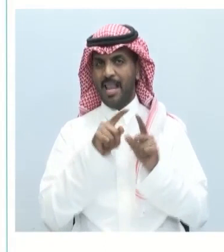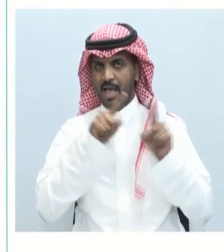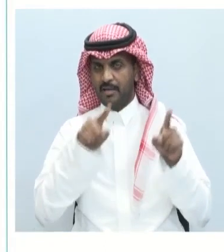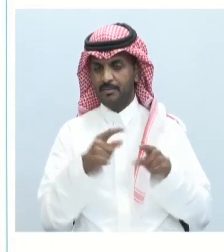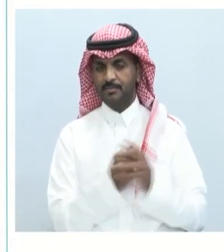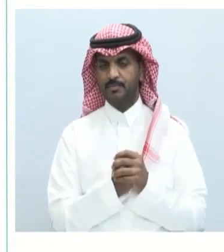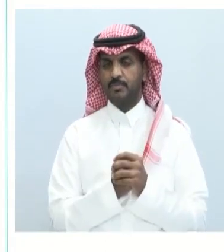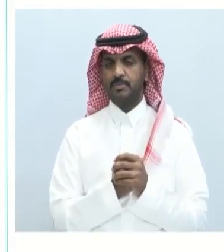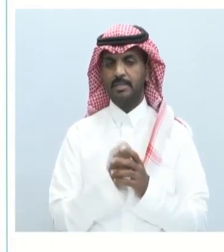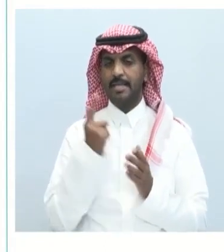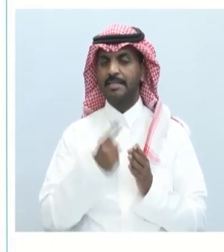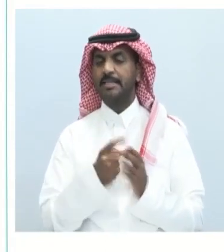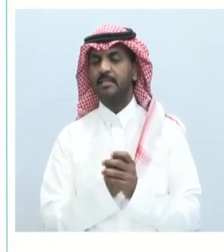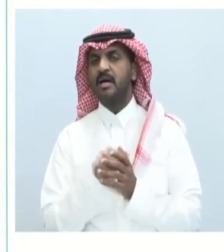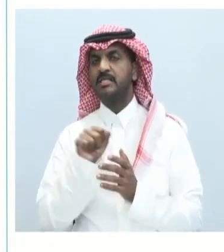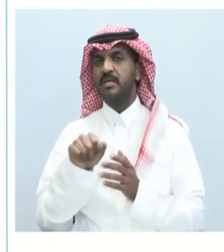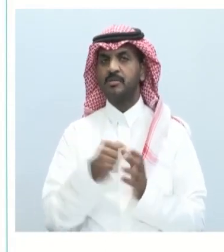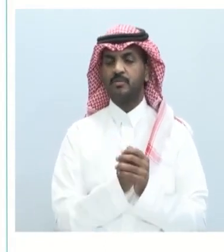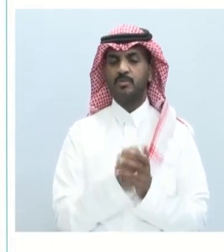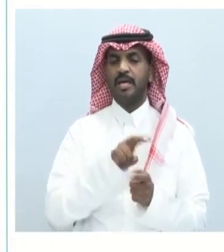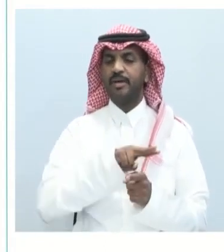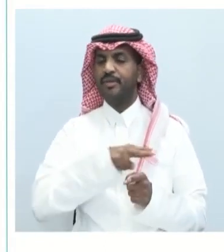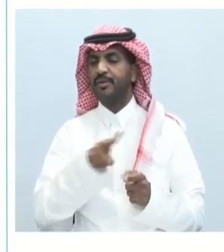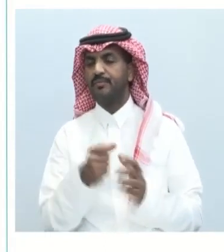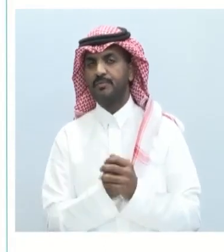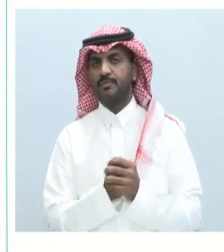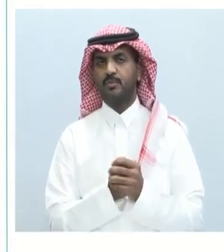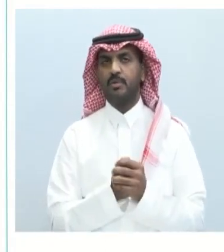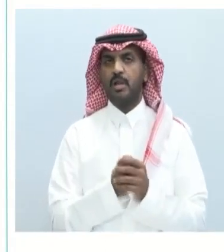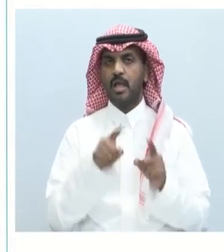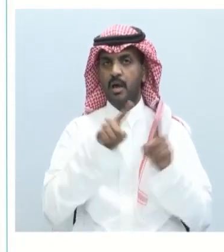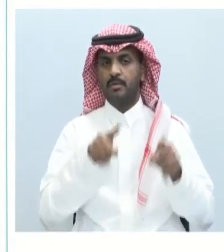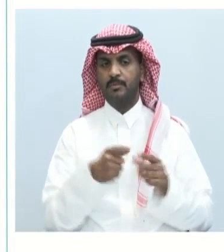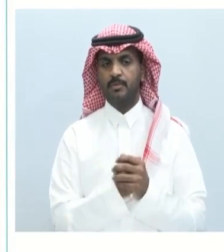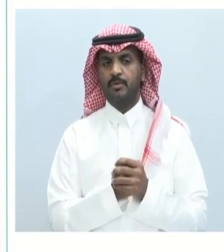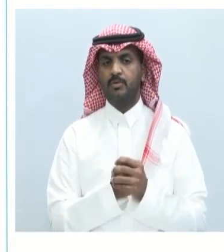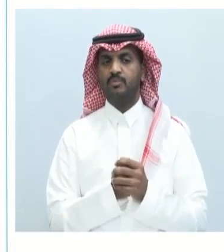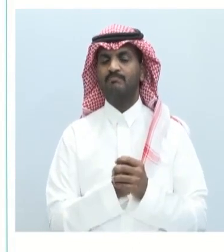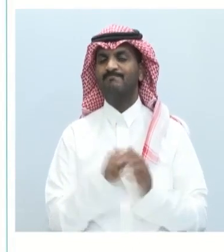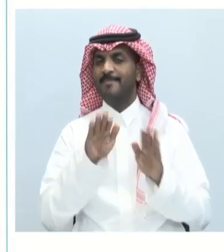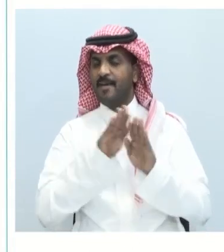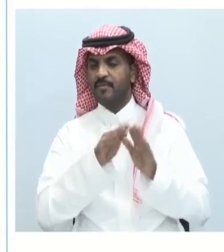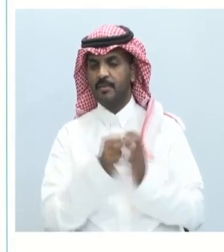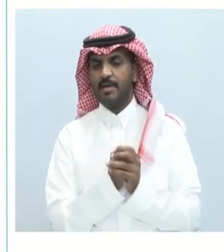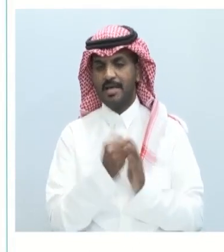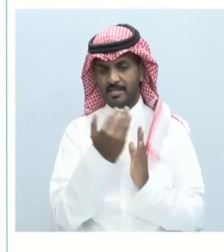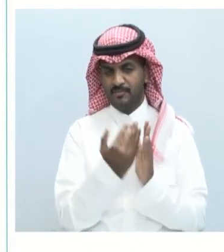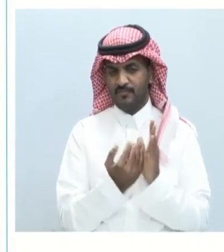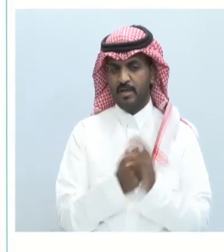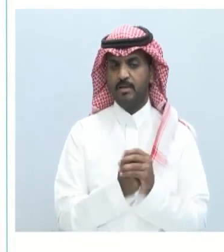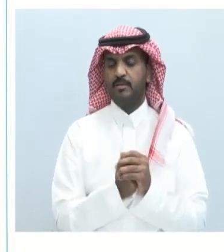انشاء الحقل يمكنك تحديد خصائص هذا الحقل والتي تختلف حسب نوع الحقل حيث توجد خصائص الحقل اسفل